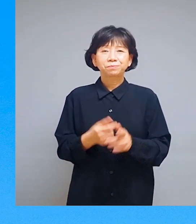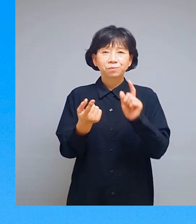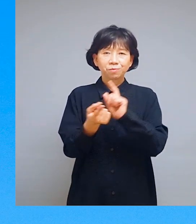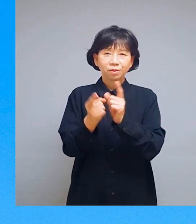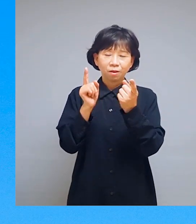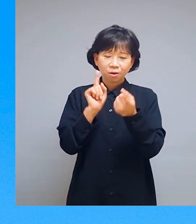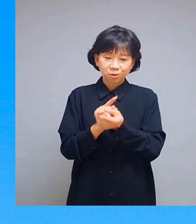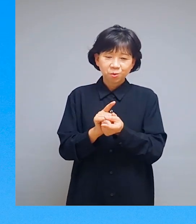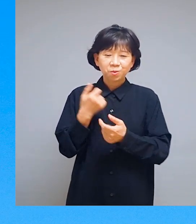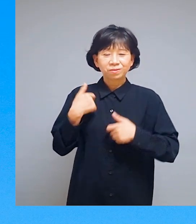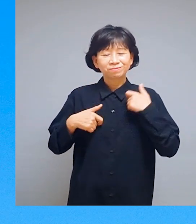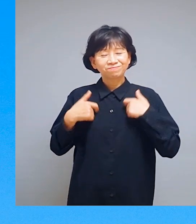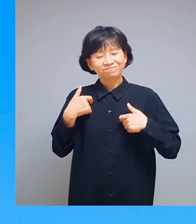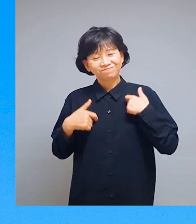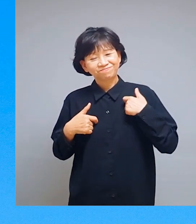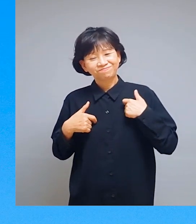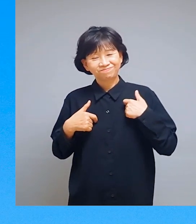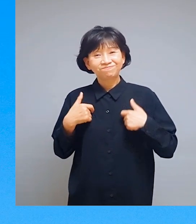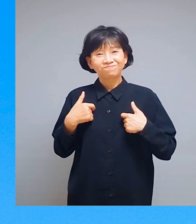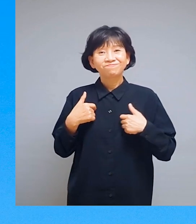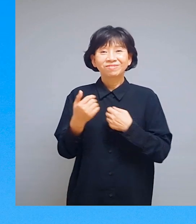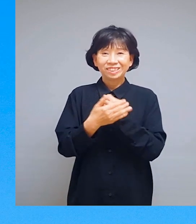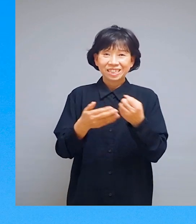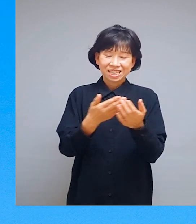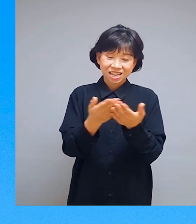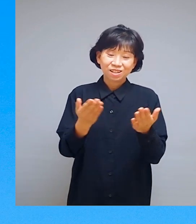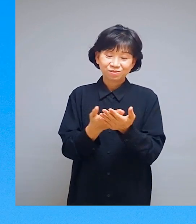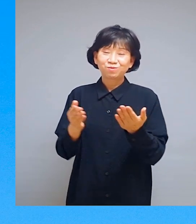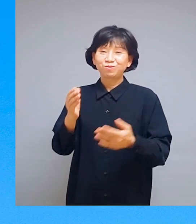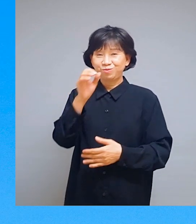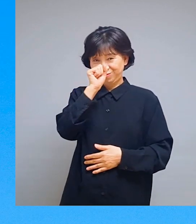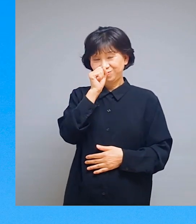서로 기쁨을 나누고 행복하게 잘 지내는 것도 필요한데